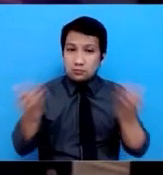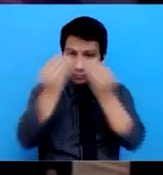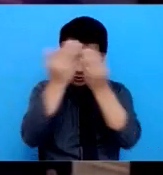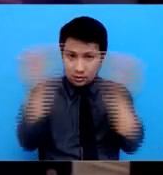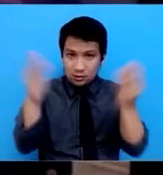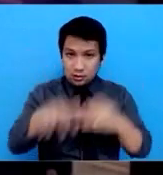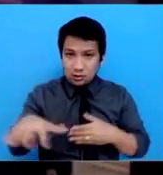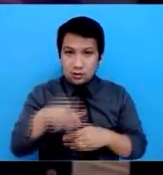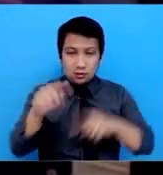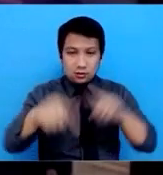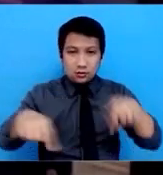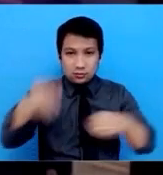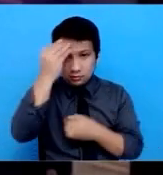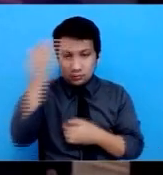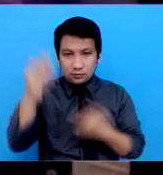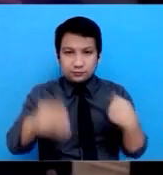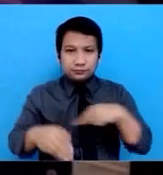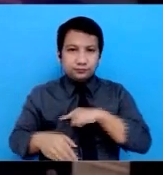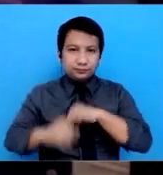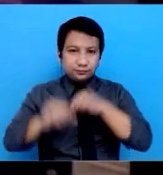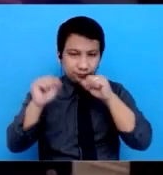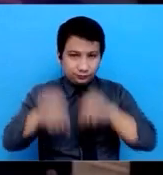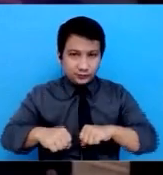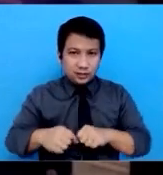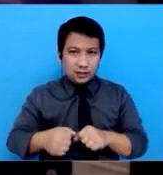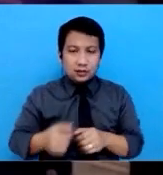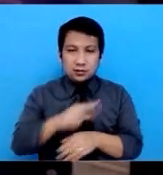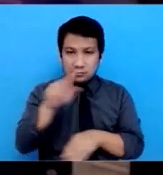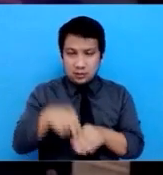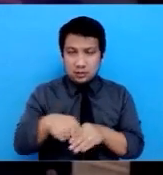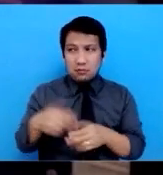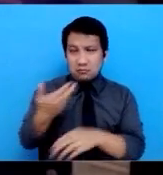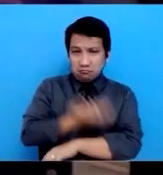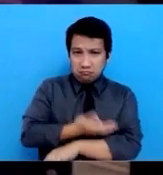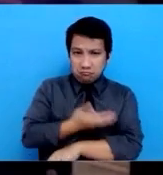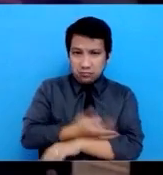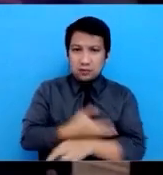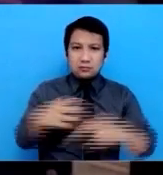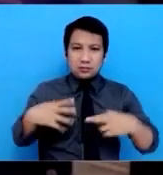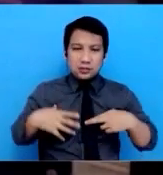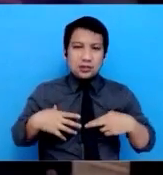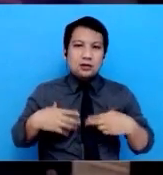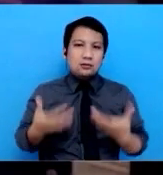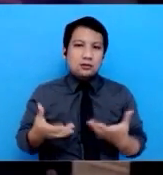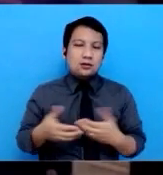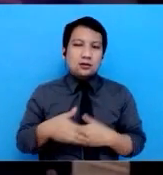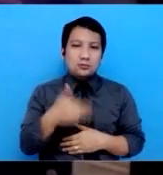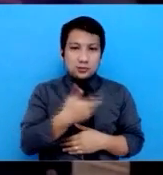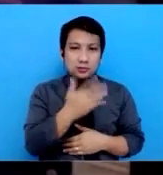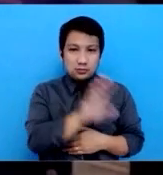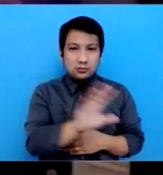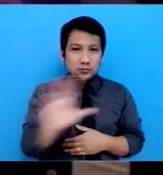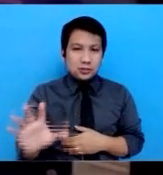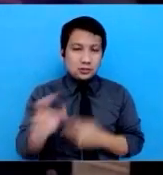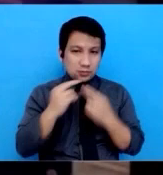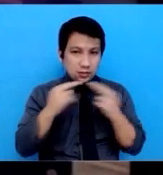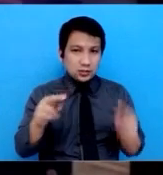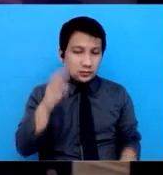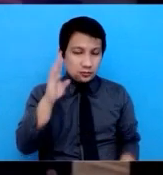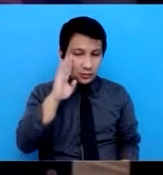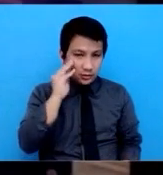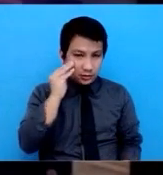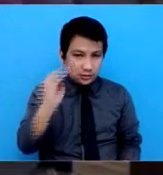sa kanila, baka pwedeng bigyan muna sila ng panahon para magpahinga. Nasa frontline ang balita niyan, si Marian